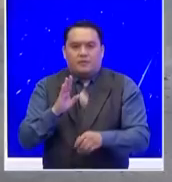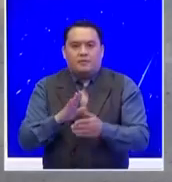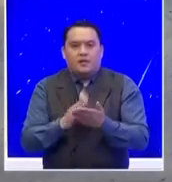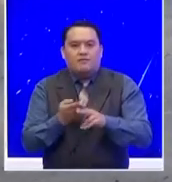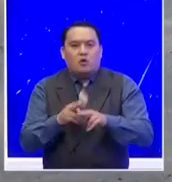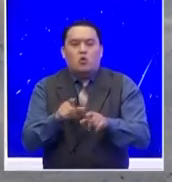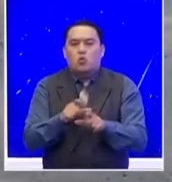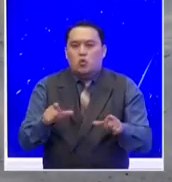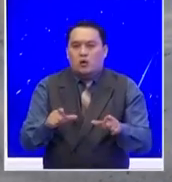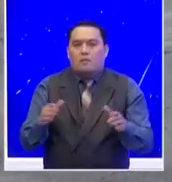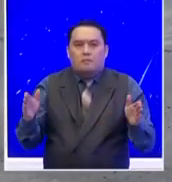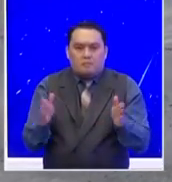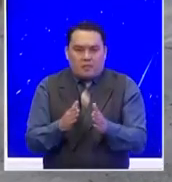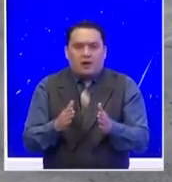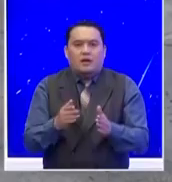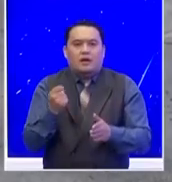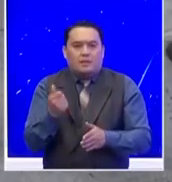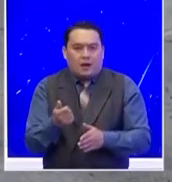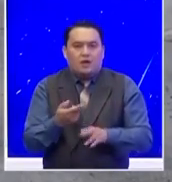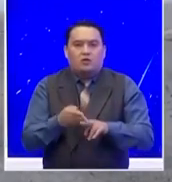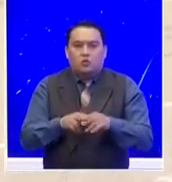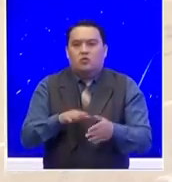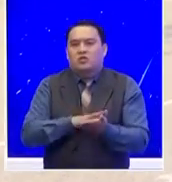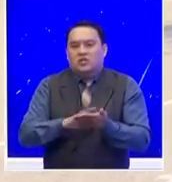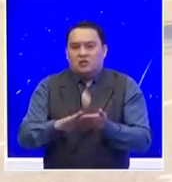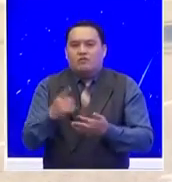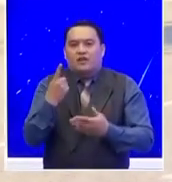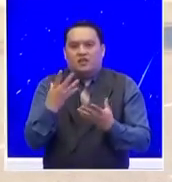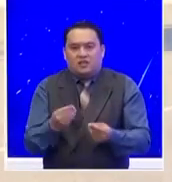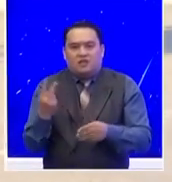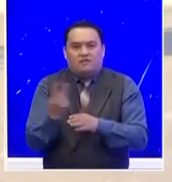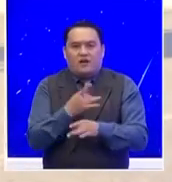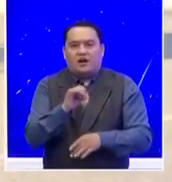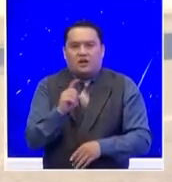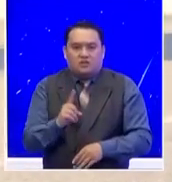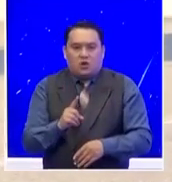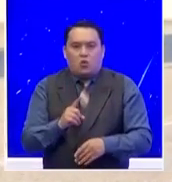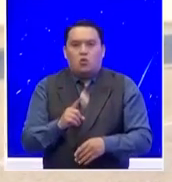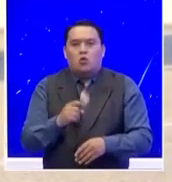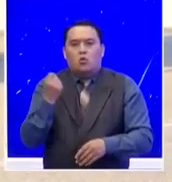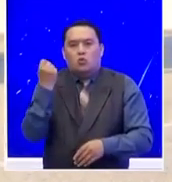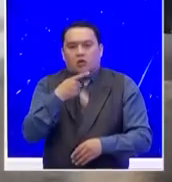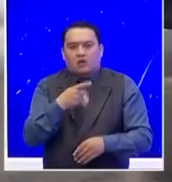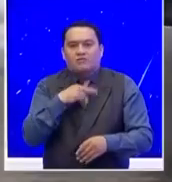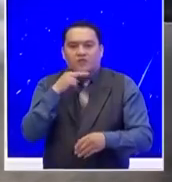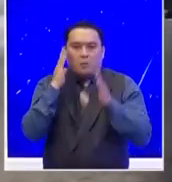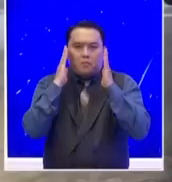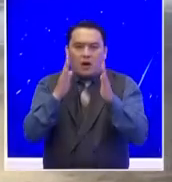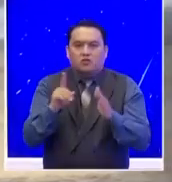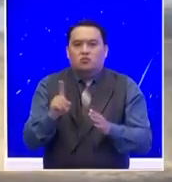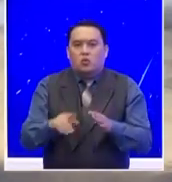что людей на улицах стало намного меньше, обработку территории в день проводят 2 раза. Власти уточняют, что особое внимание